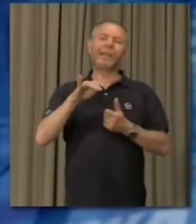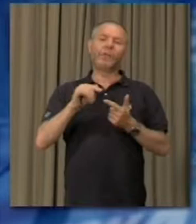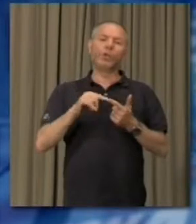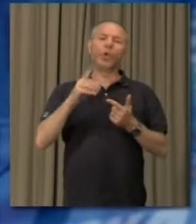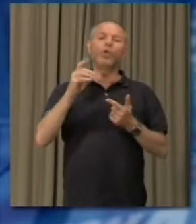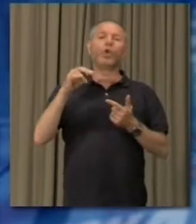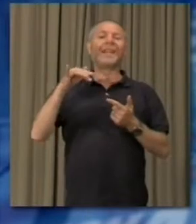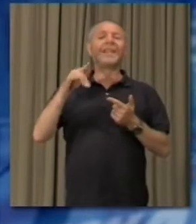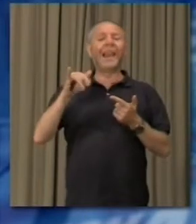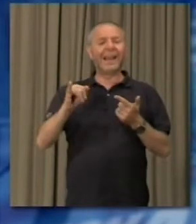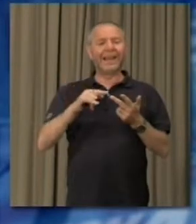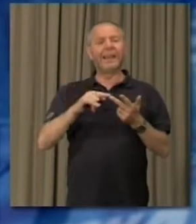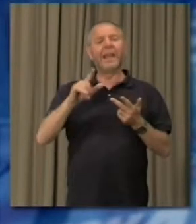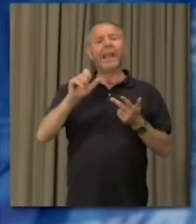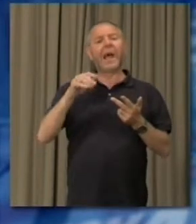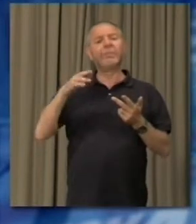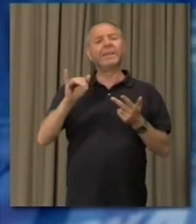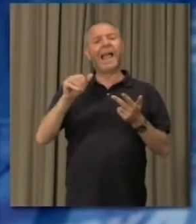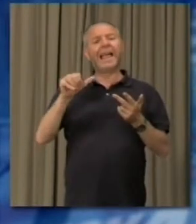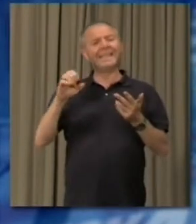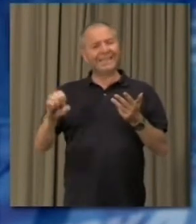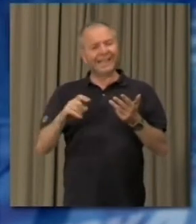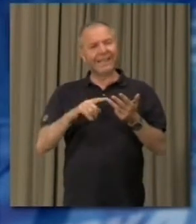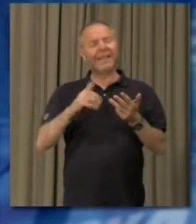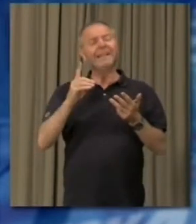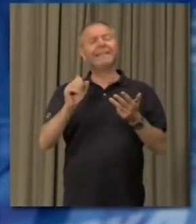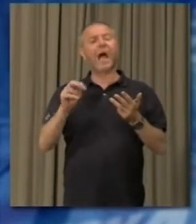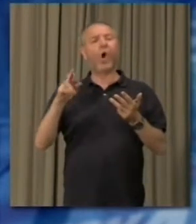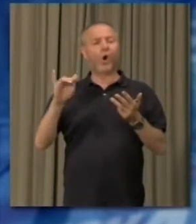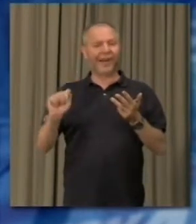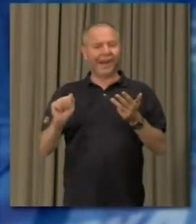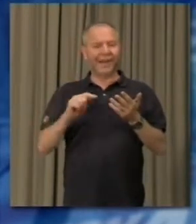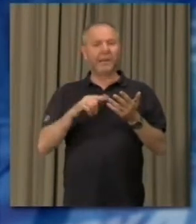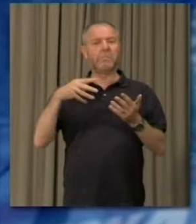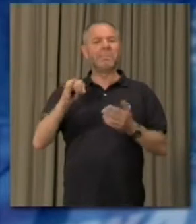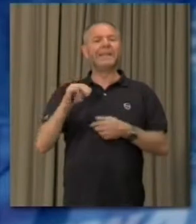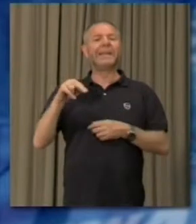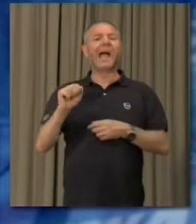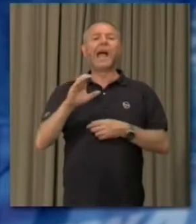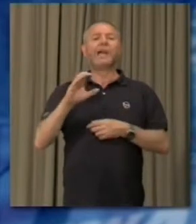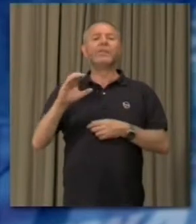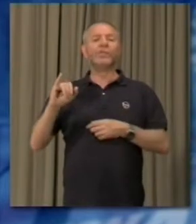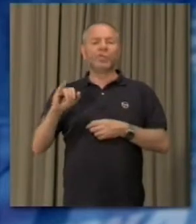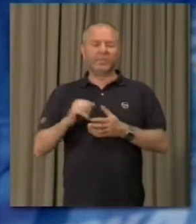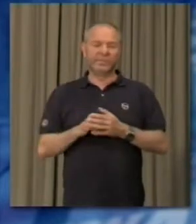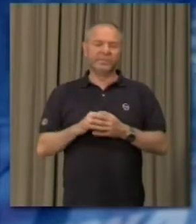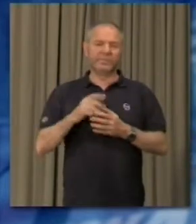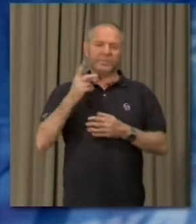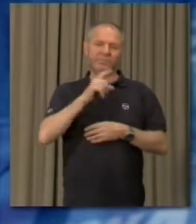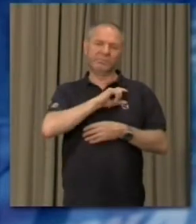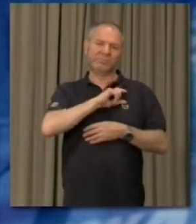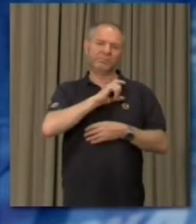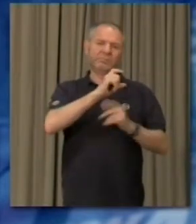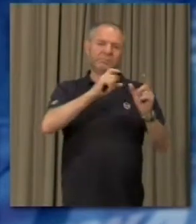Domenica Donatelli, Salvatore Lambiase, l'assistente capo Marco D'Oro e l'assistente Cristian Minacci, con la lode l'ispettore capo Giorgio Mascia,